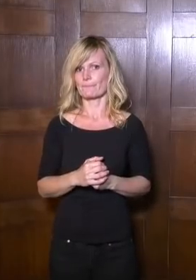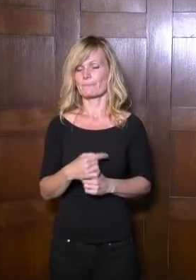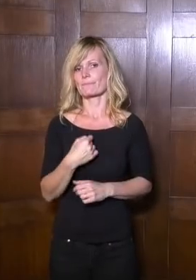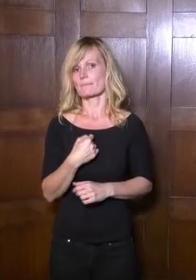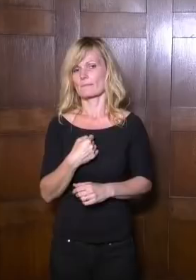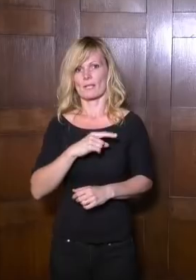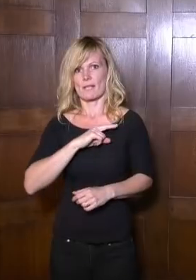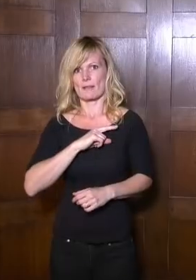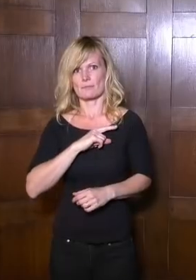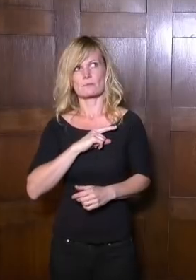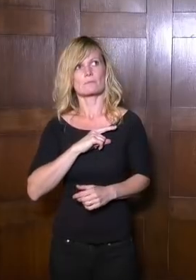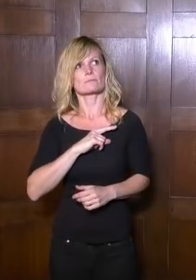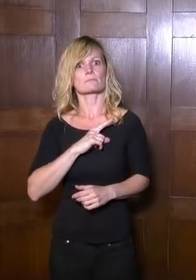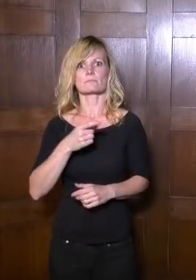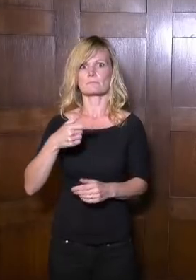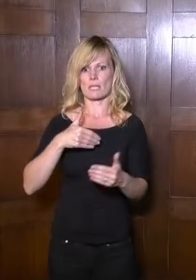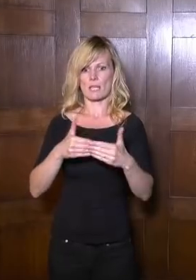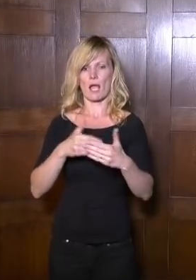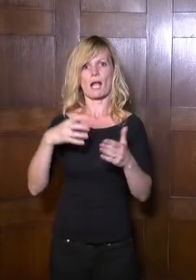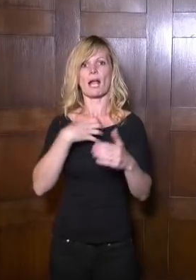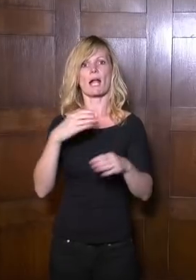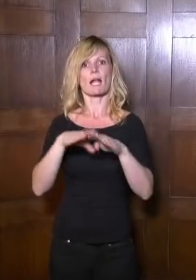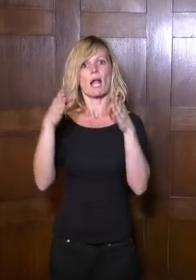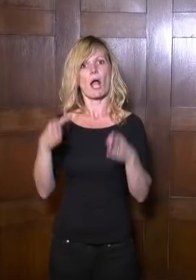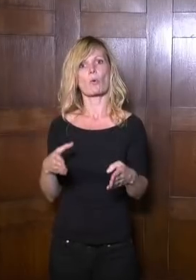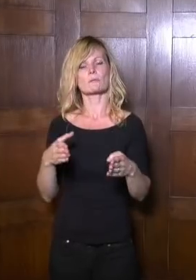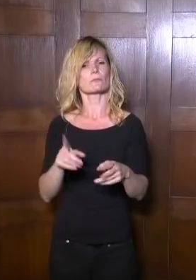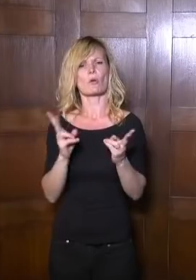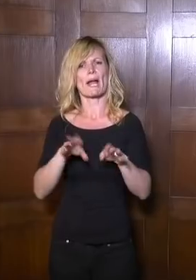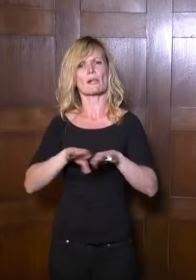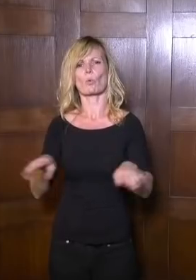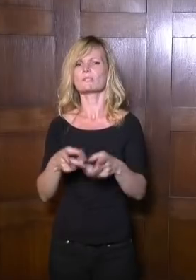Ich habe mich selber ins örtliche Krankenhaus, ein Krankenhaus zur Grund- und Regelversorgung,